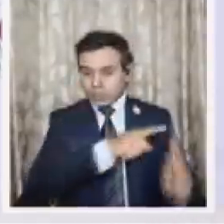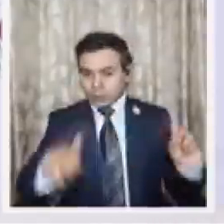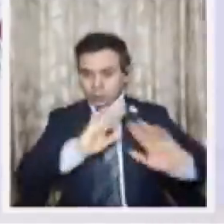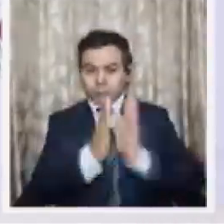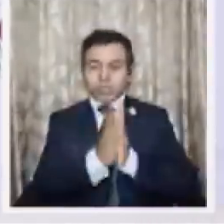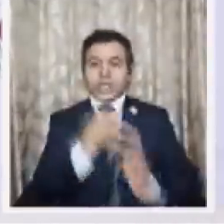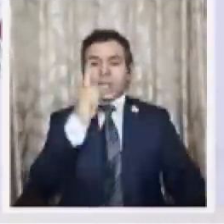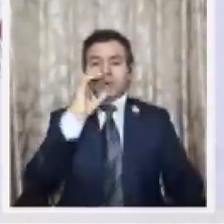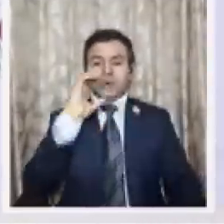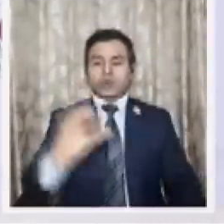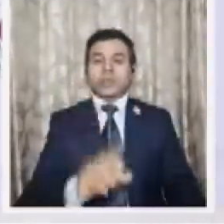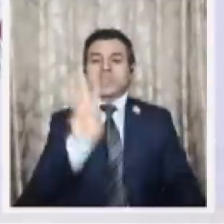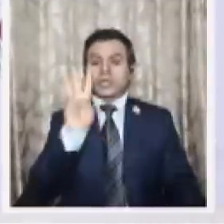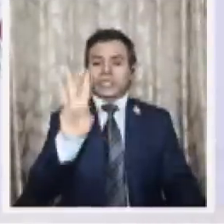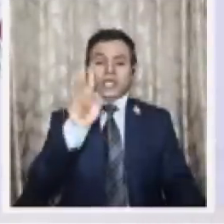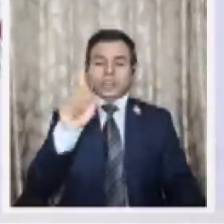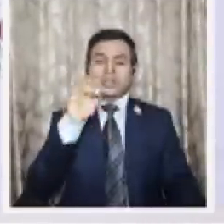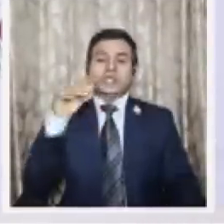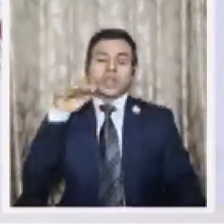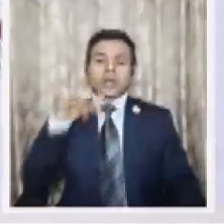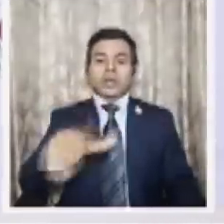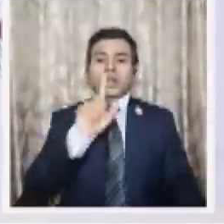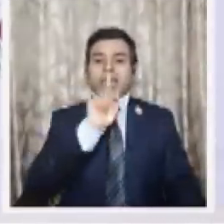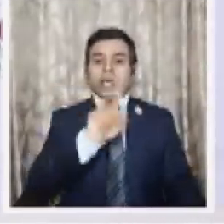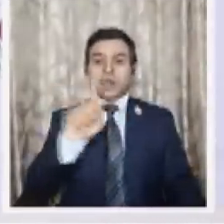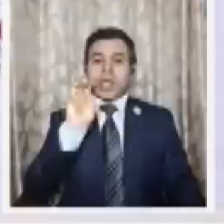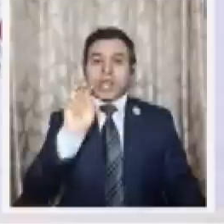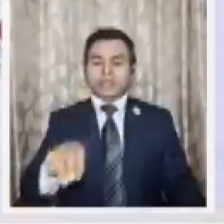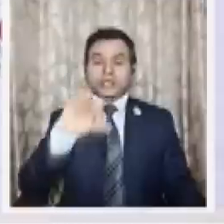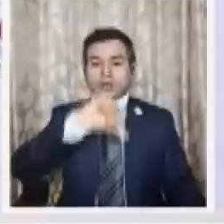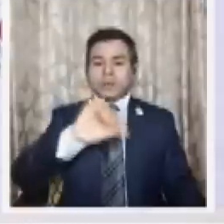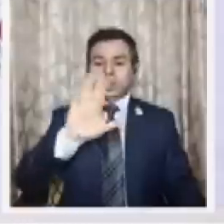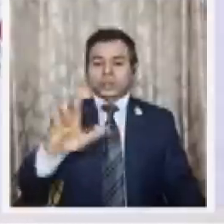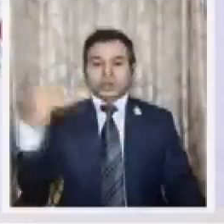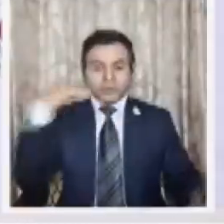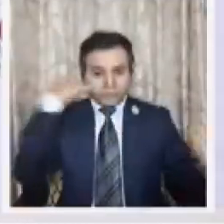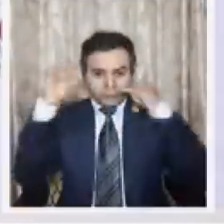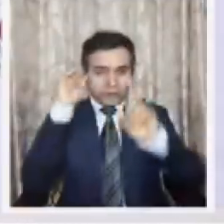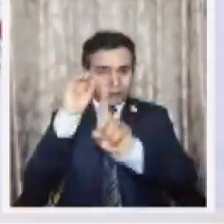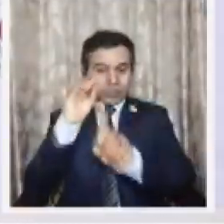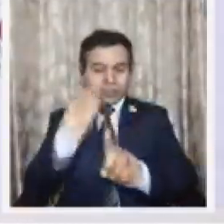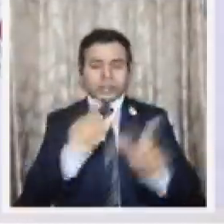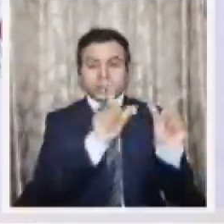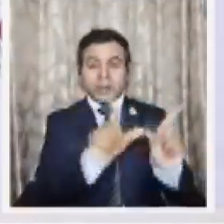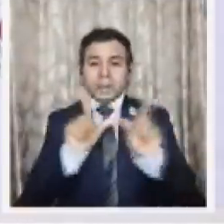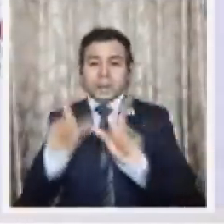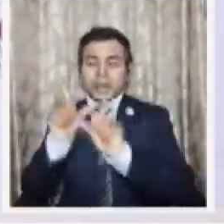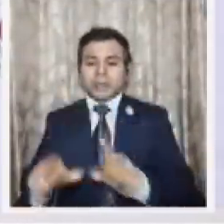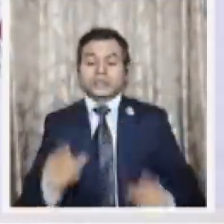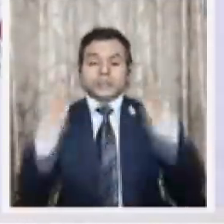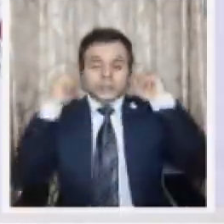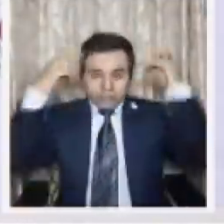1,31,11,095টি। অনলাইন প্ল্যাটফর্ম মুক্ত পাঠে হটলাইন সেবা দেওয়ার জন্য প্রশিক্ষণপ্রাপ্ত চিকিৎসক 16,396 জন। গত